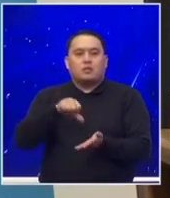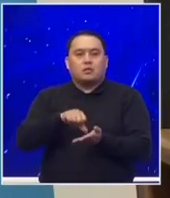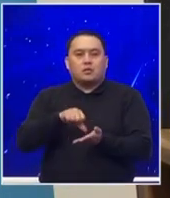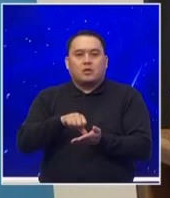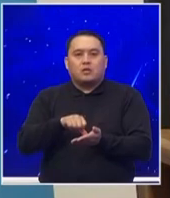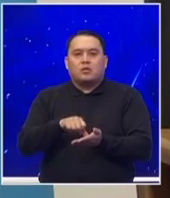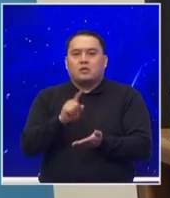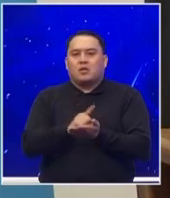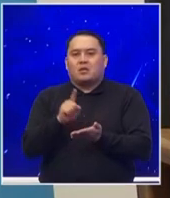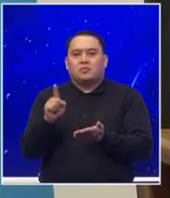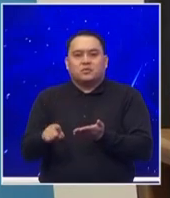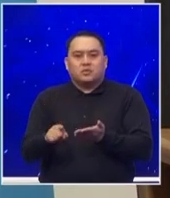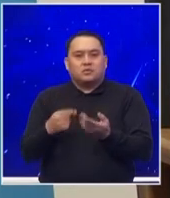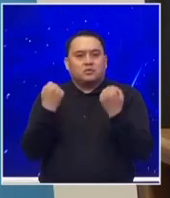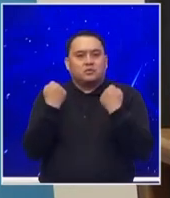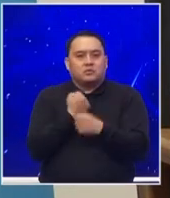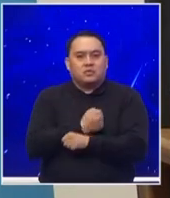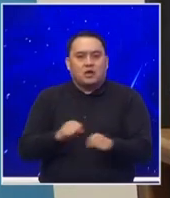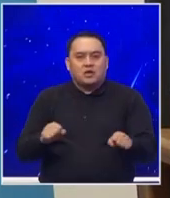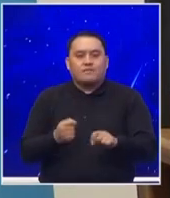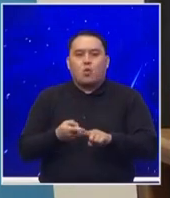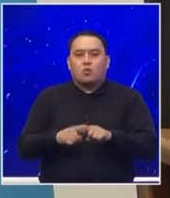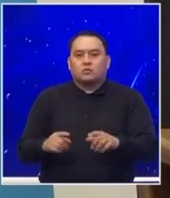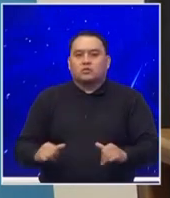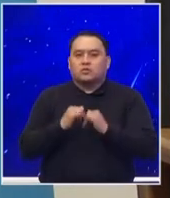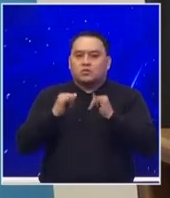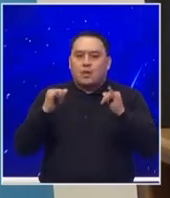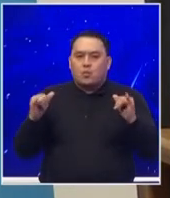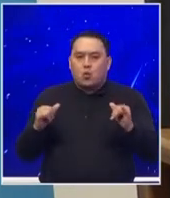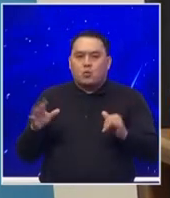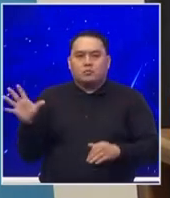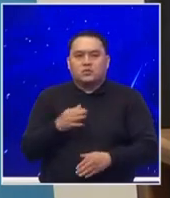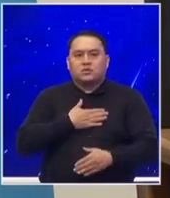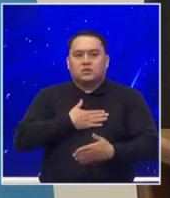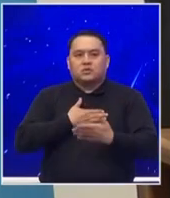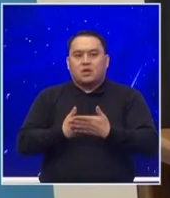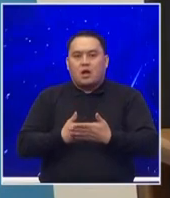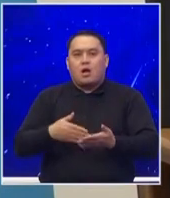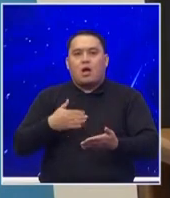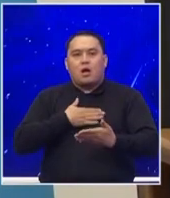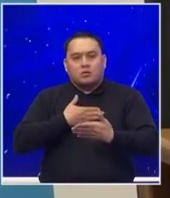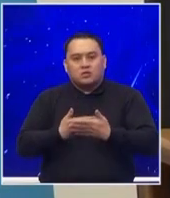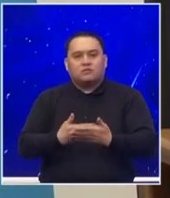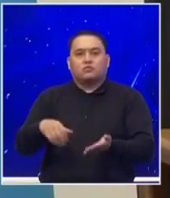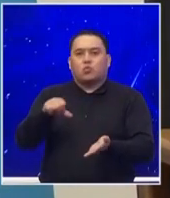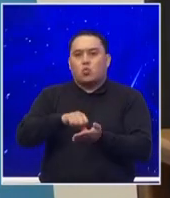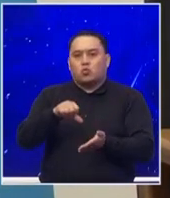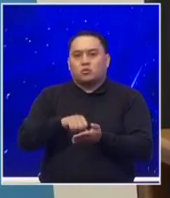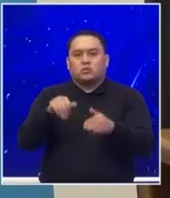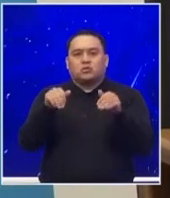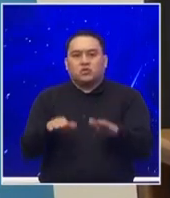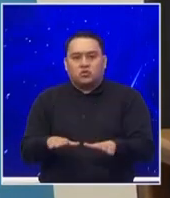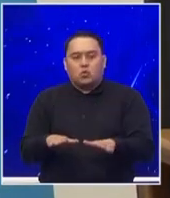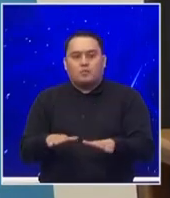қою керек. Ол заман қазір кетті, мына жаһандану кезінде біз тек қана өз тағдырымызды бірлесіп шешу